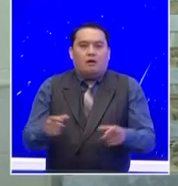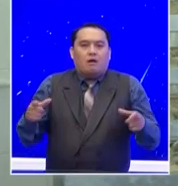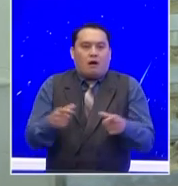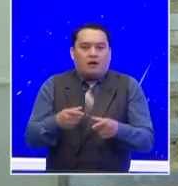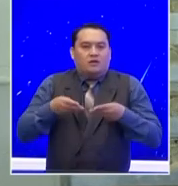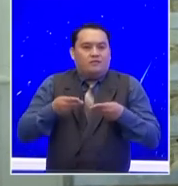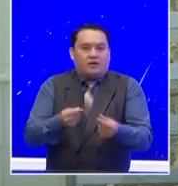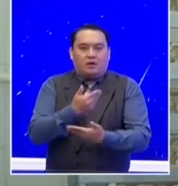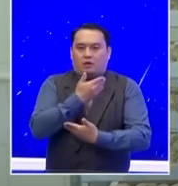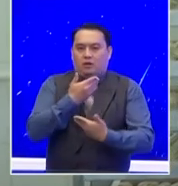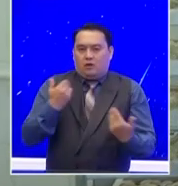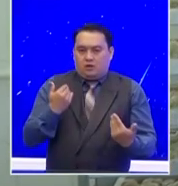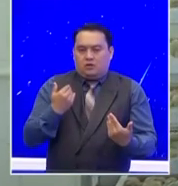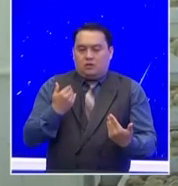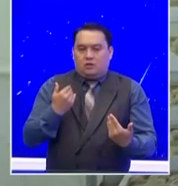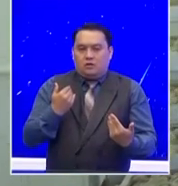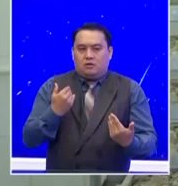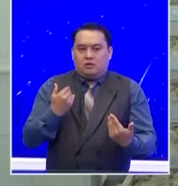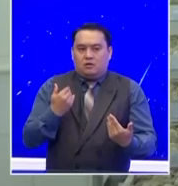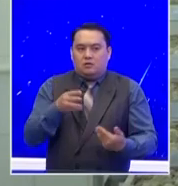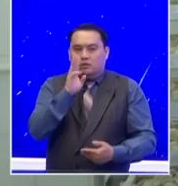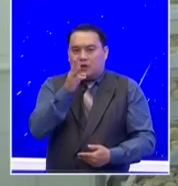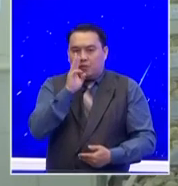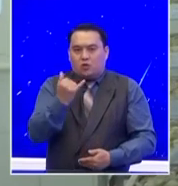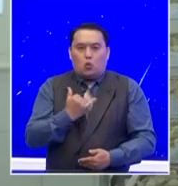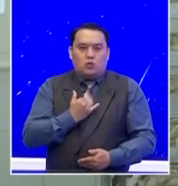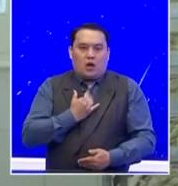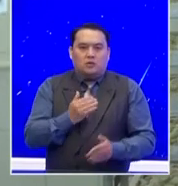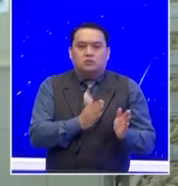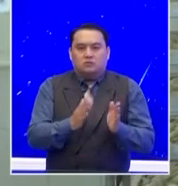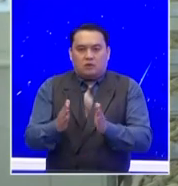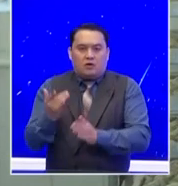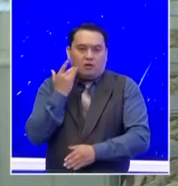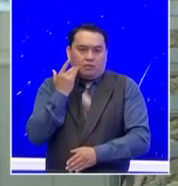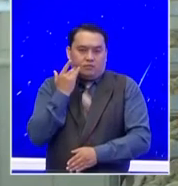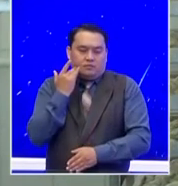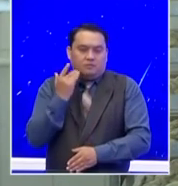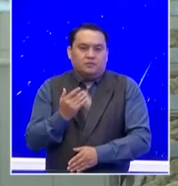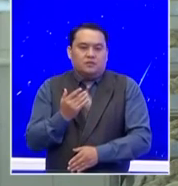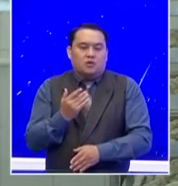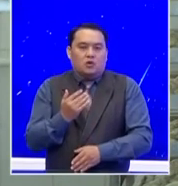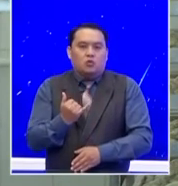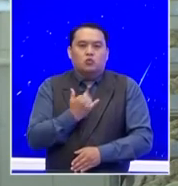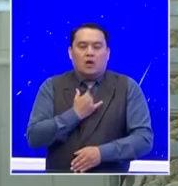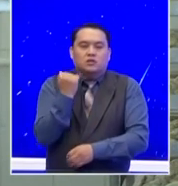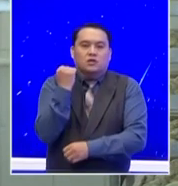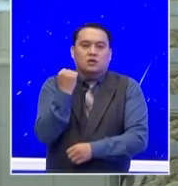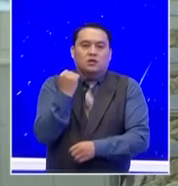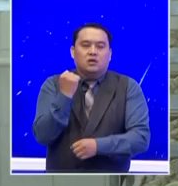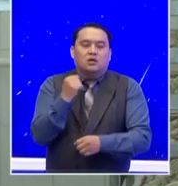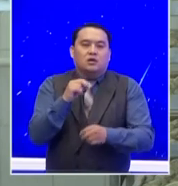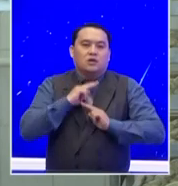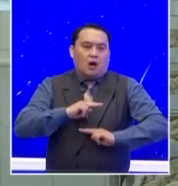повлиял. В общем, зарплату рабочий получает вовремя. Также рабочий день составляет,